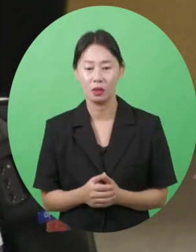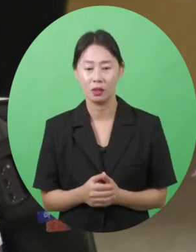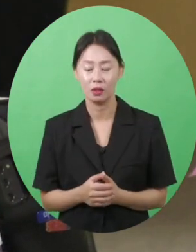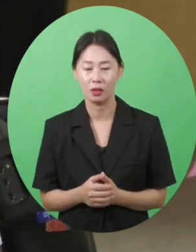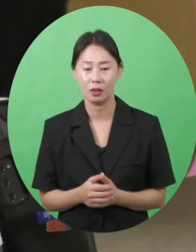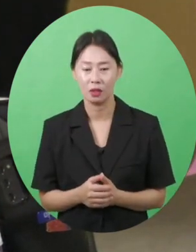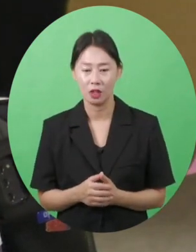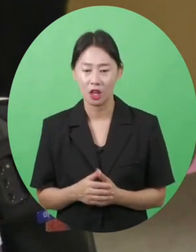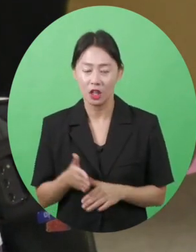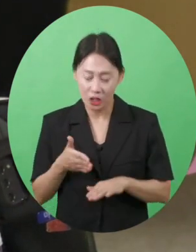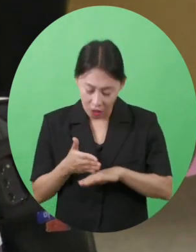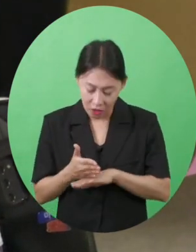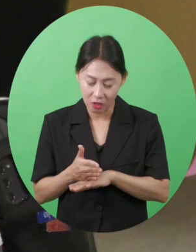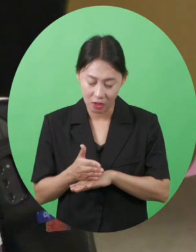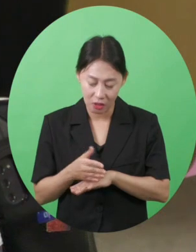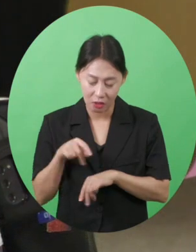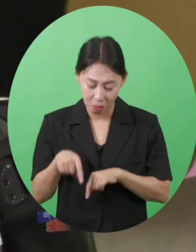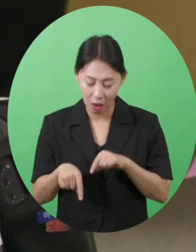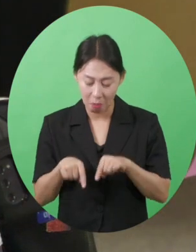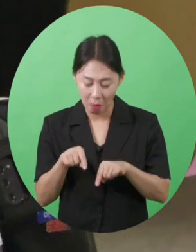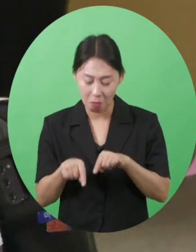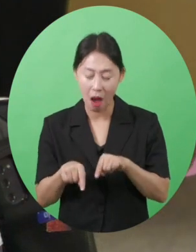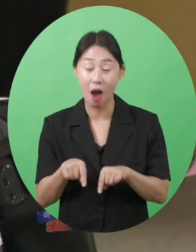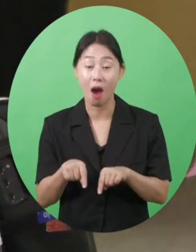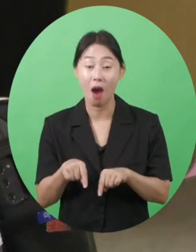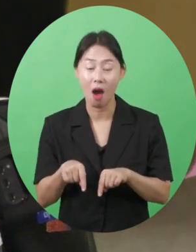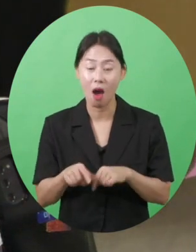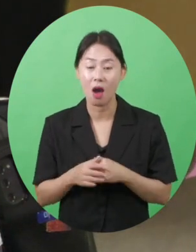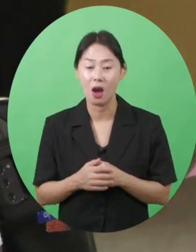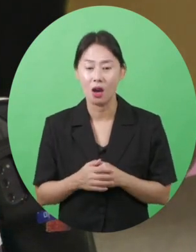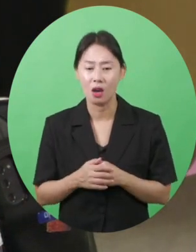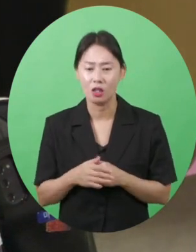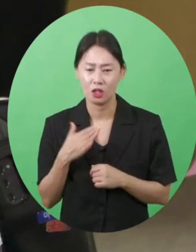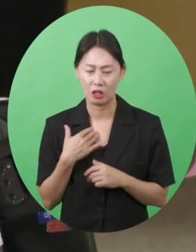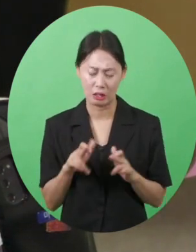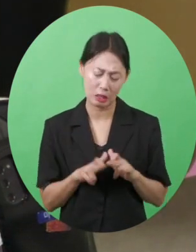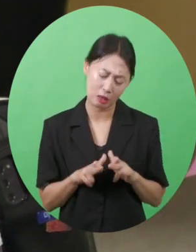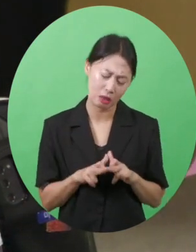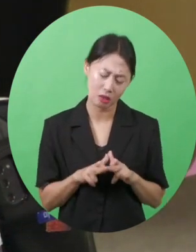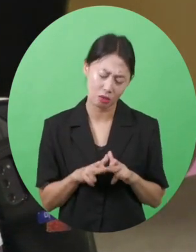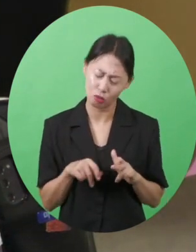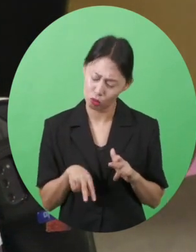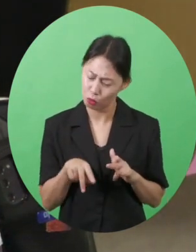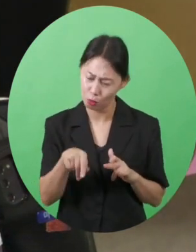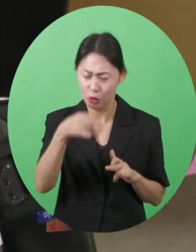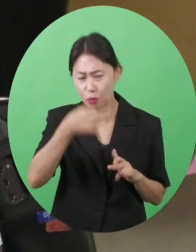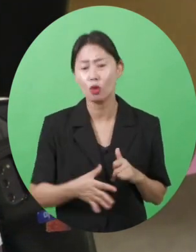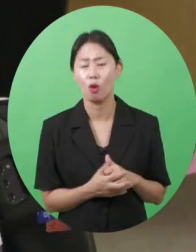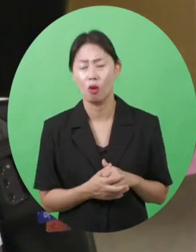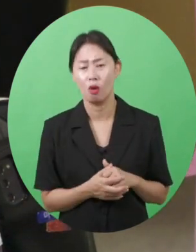뚜벅뚜벅 가시자겠는데 저희 장애 당사자 입장으로서는 뚜벅뚜벅이 사실은 너무 힘듭니다.